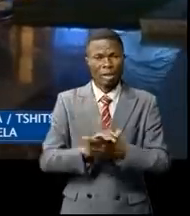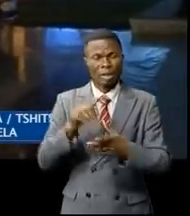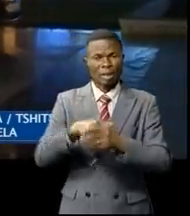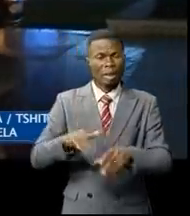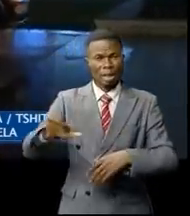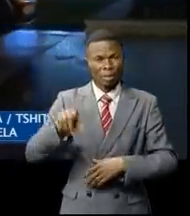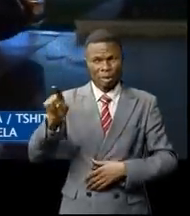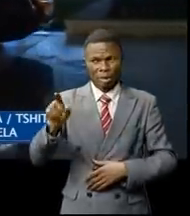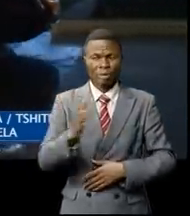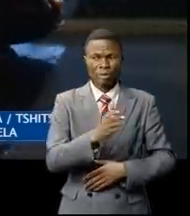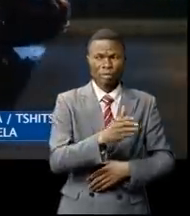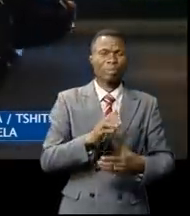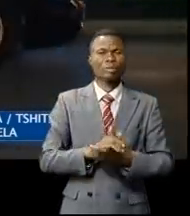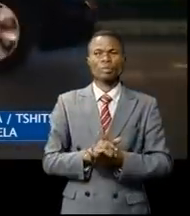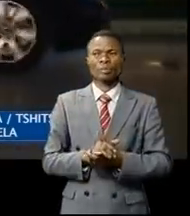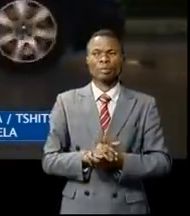dhabi